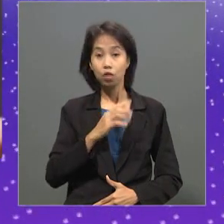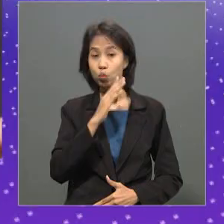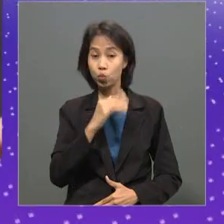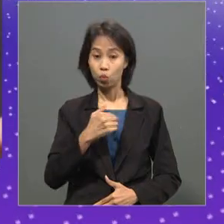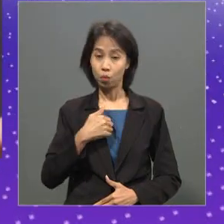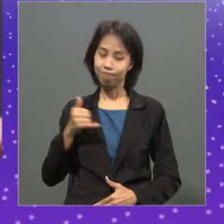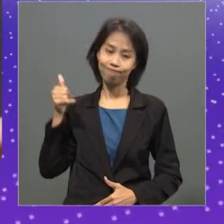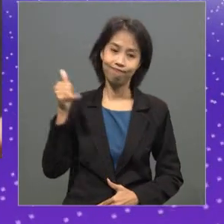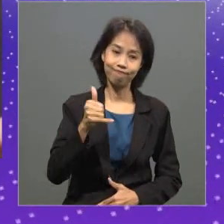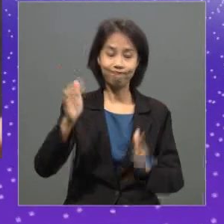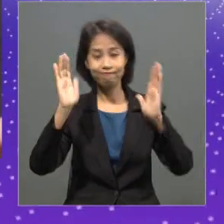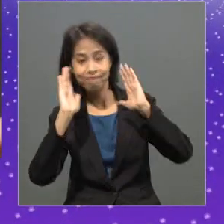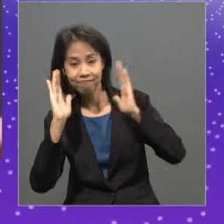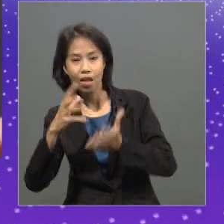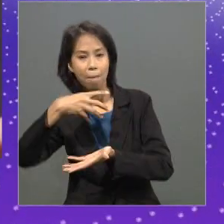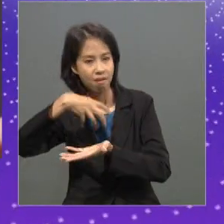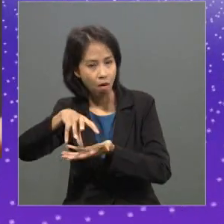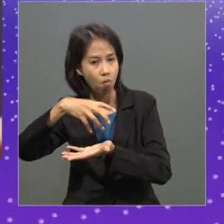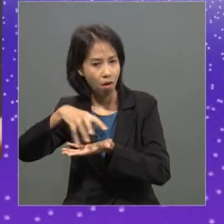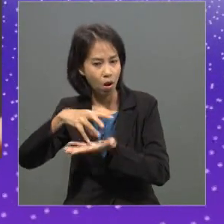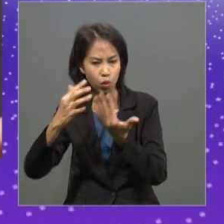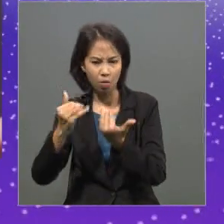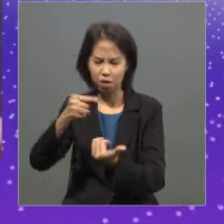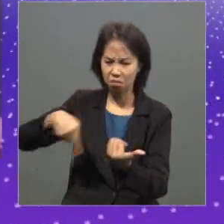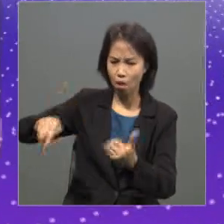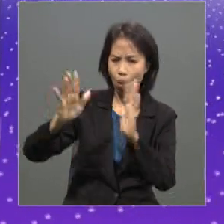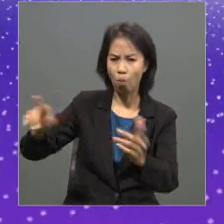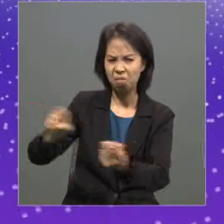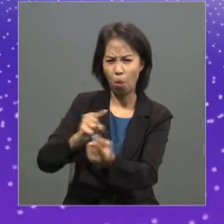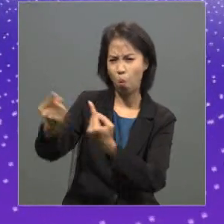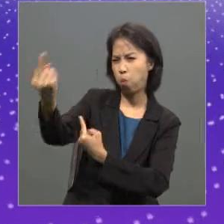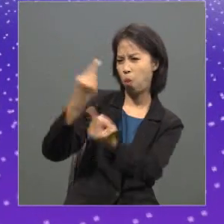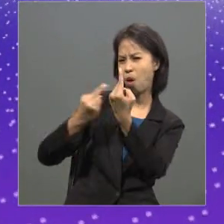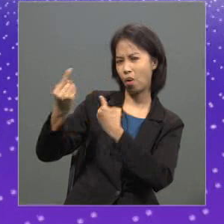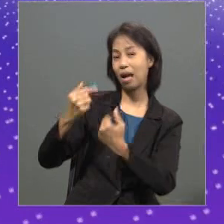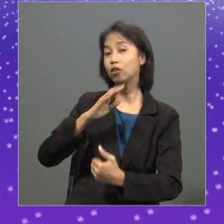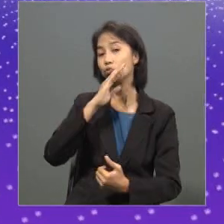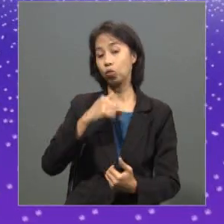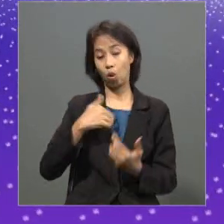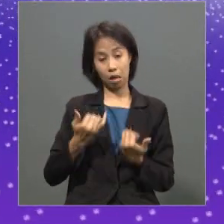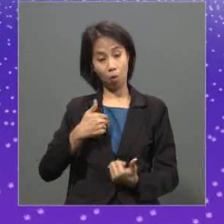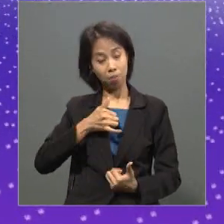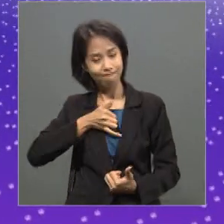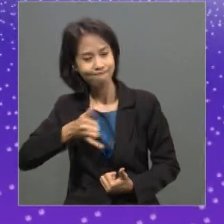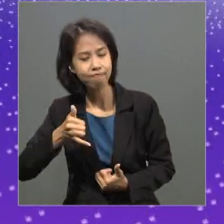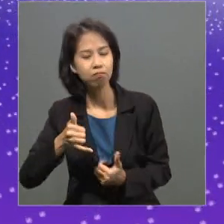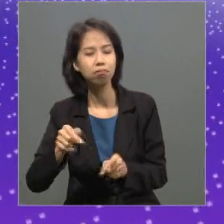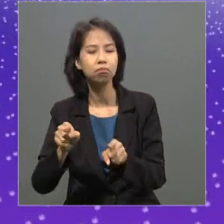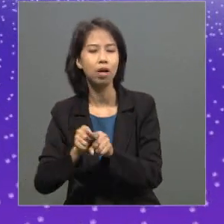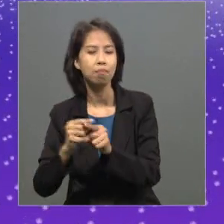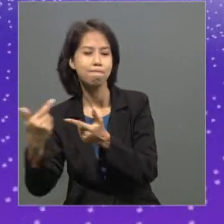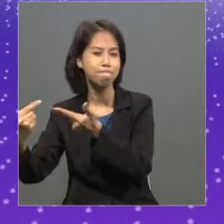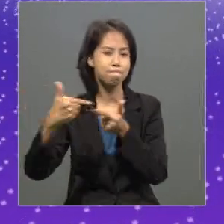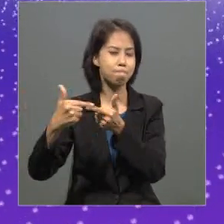มาในช่วงที่กระแสสังคมเปรียบเหมือนน้ำเชี่ยวการจัดการรับข้อมูลทางเดียวในตอนนี้ยิ่งจะเป็นการทำให้